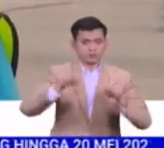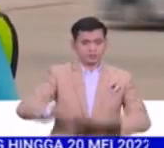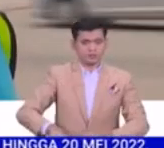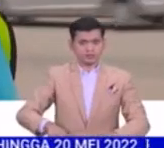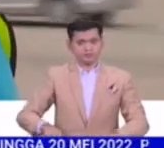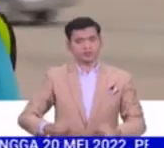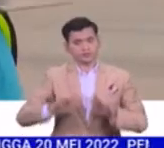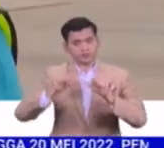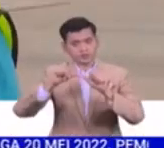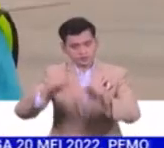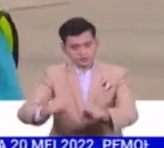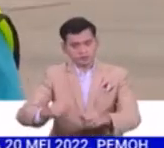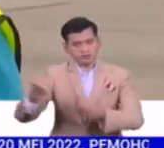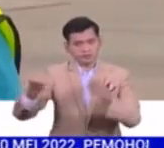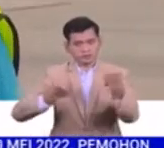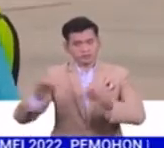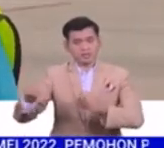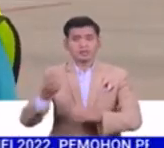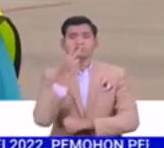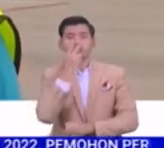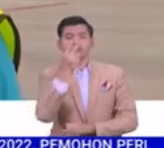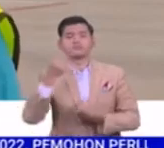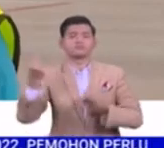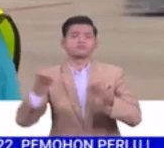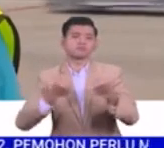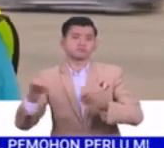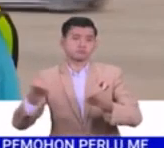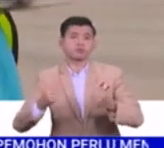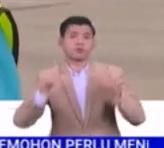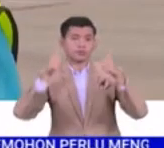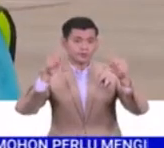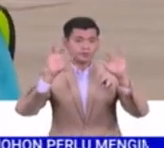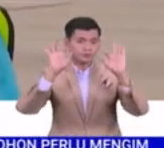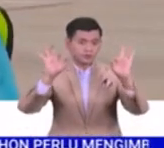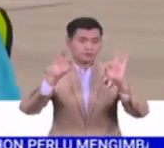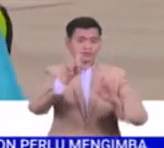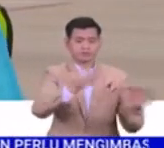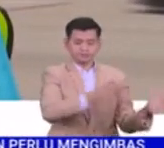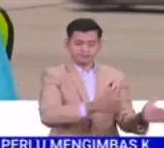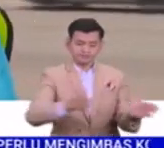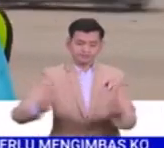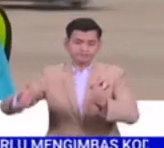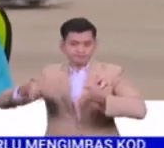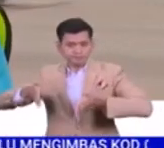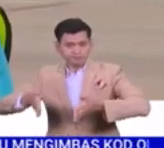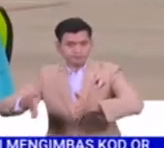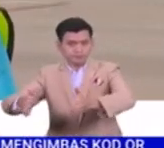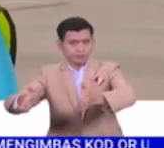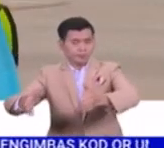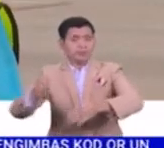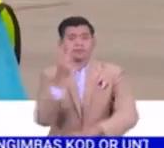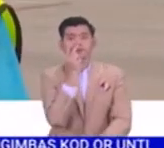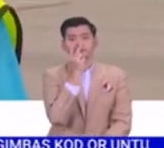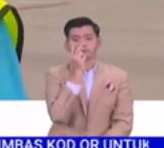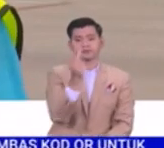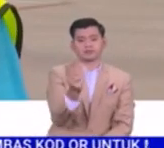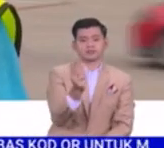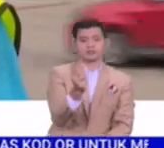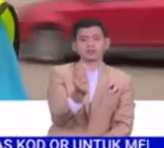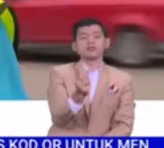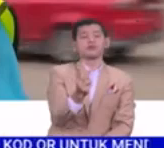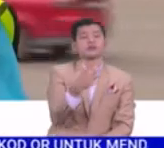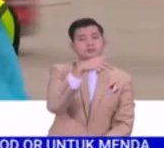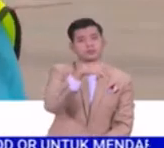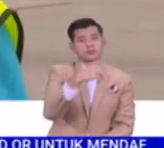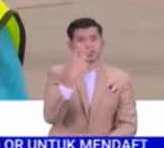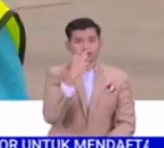kita dengan baik. Okey, sila pastikan kenderaan kita dengan keadaan yang baik. Okey, rancang perjalanan. Tengok balik kepada TTA yang